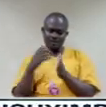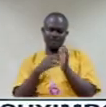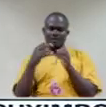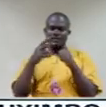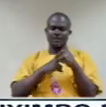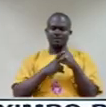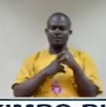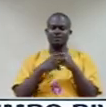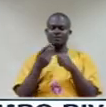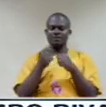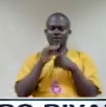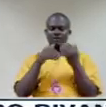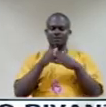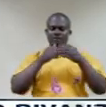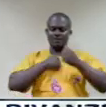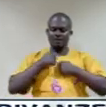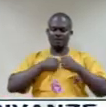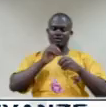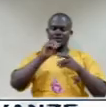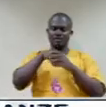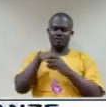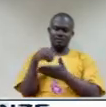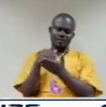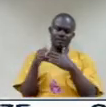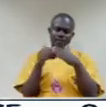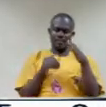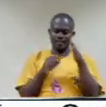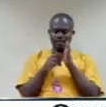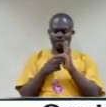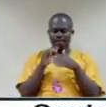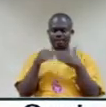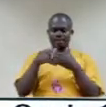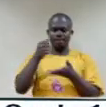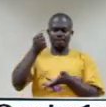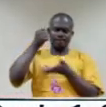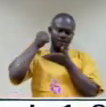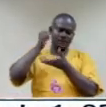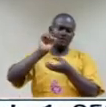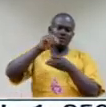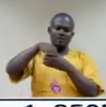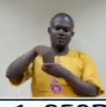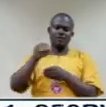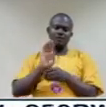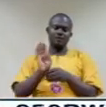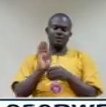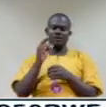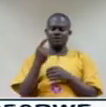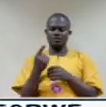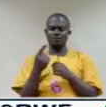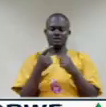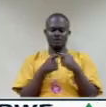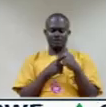3,245.7 y'amafaranga y'u Rwanda zikubiye muri iyi mbanziriza mushinga y'ingengo y'imari harimo miliyari zigera ku